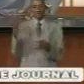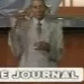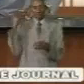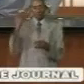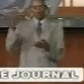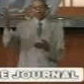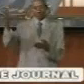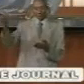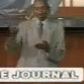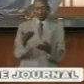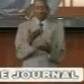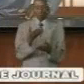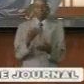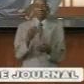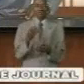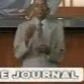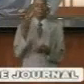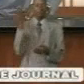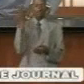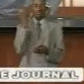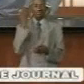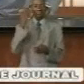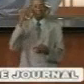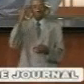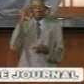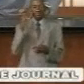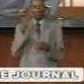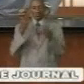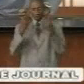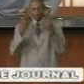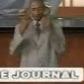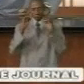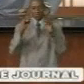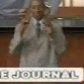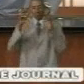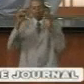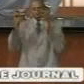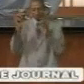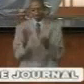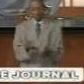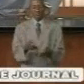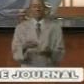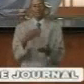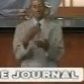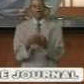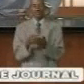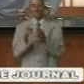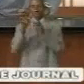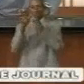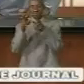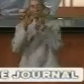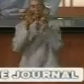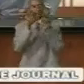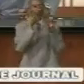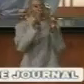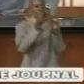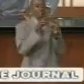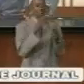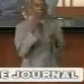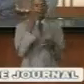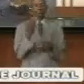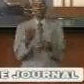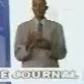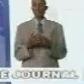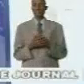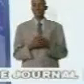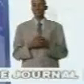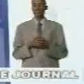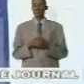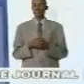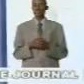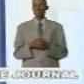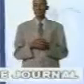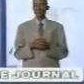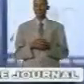dès l'initiation à la nouvelle citoyenneté, Lambert Mende Omalanga. Fonfo Mubenga pour les reportages.